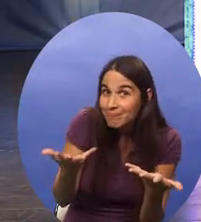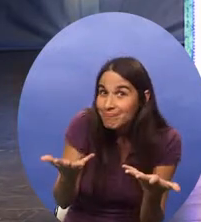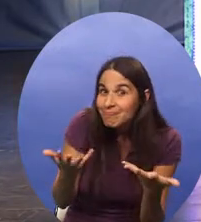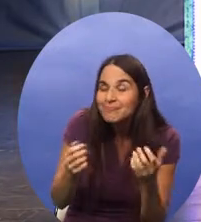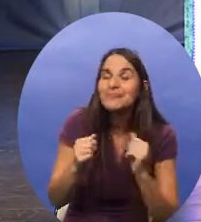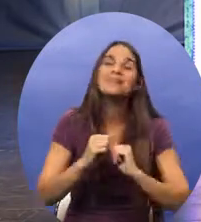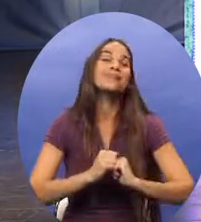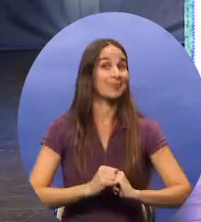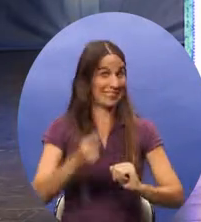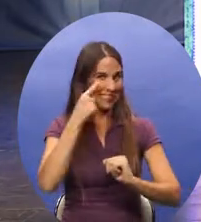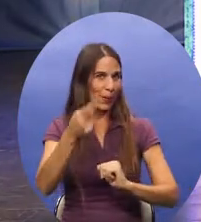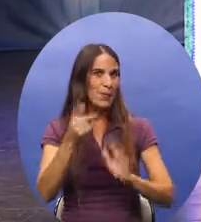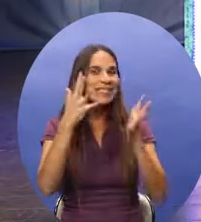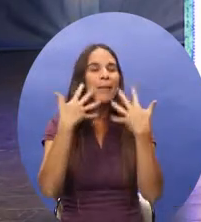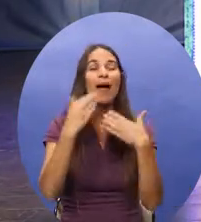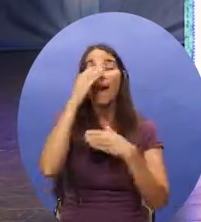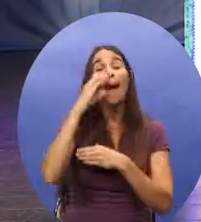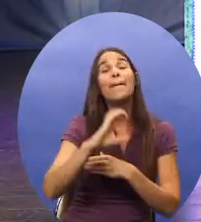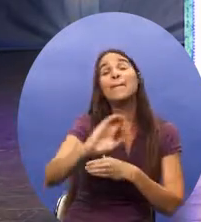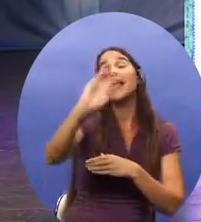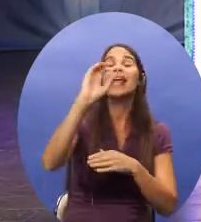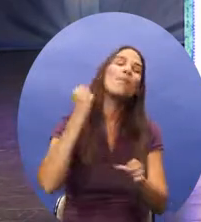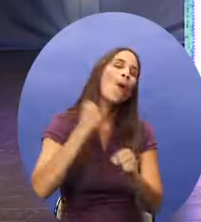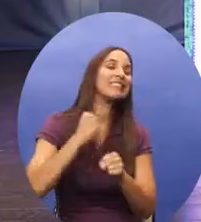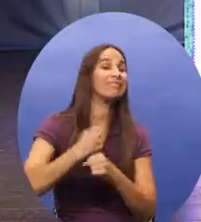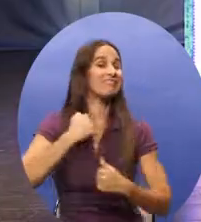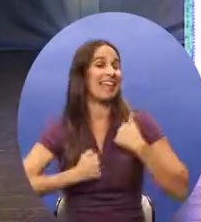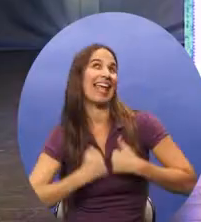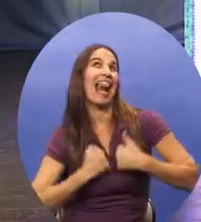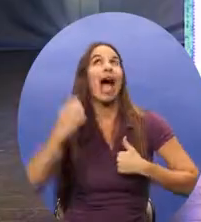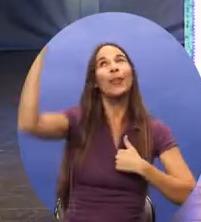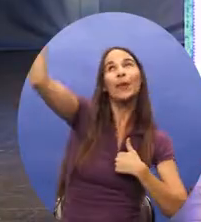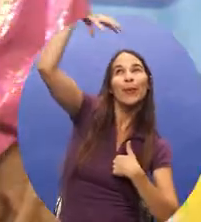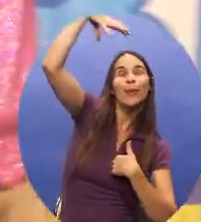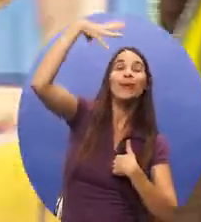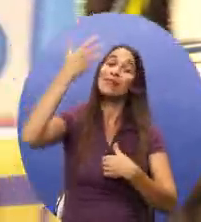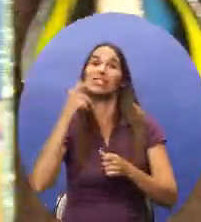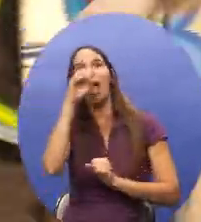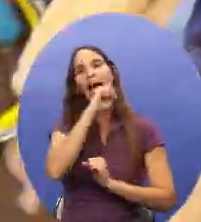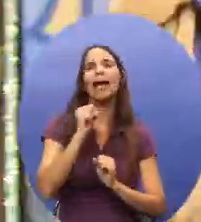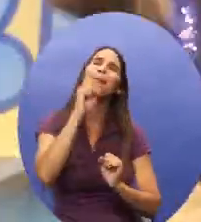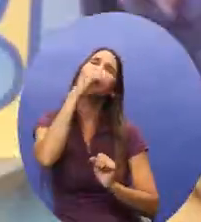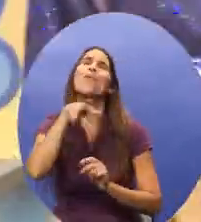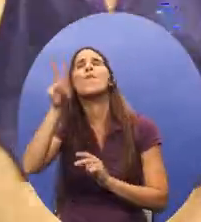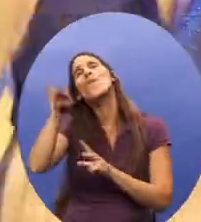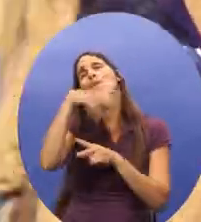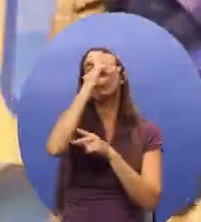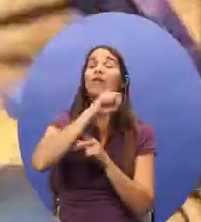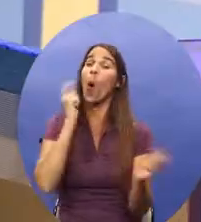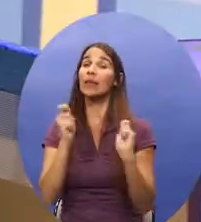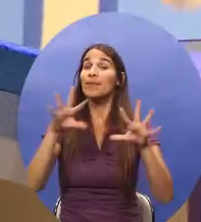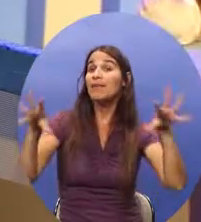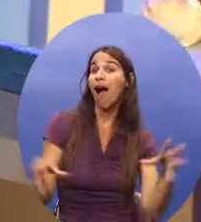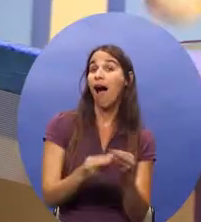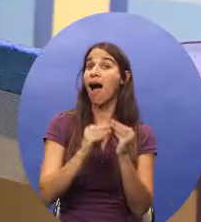אתם יודעים מה הוא מספר? הפילים עושים מקלחת, הפילים שרים בקול, הפילים רוקדים ביחד